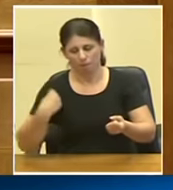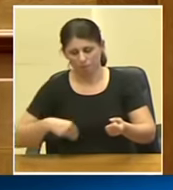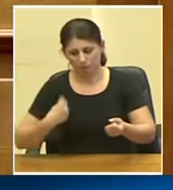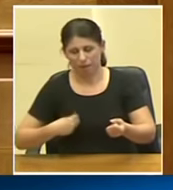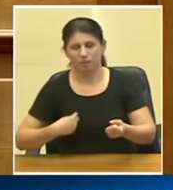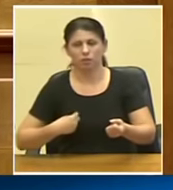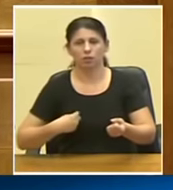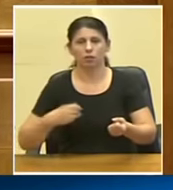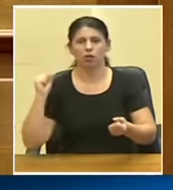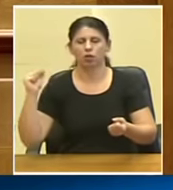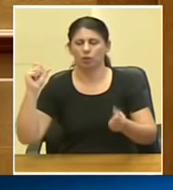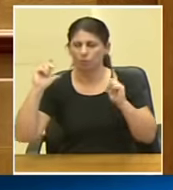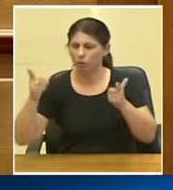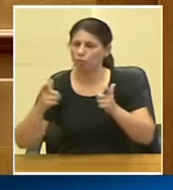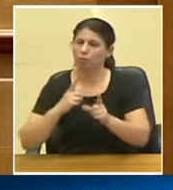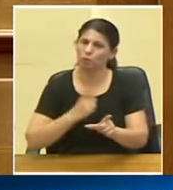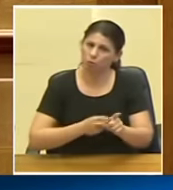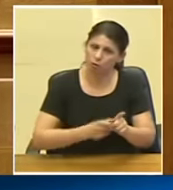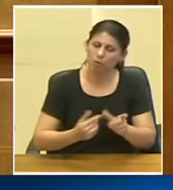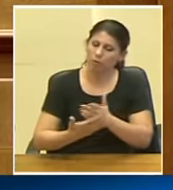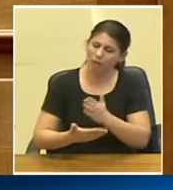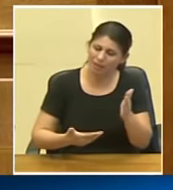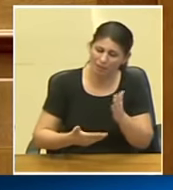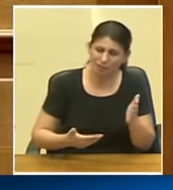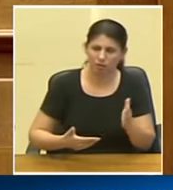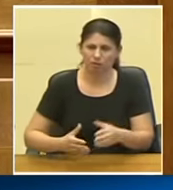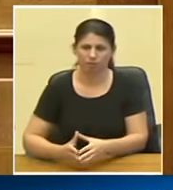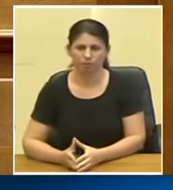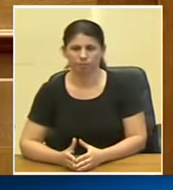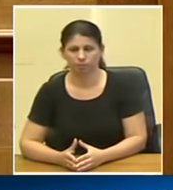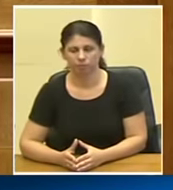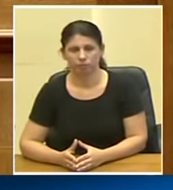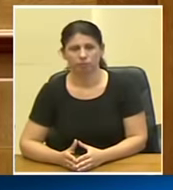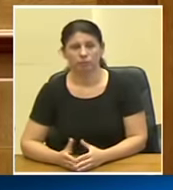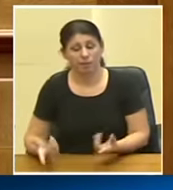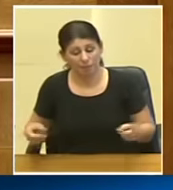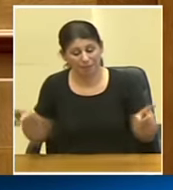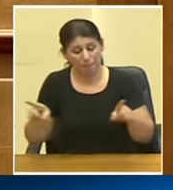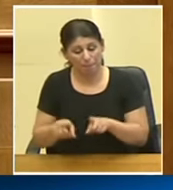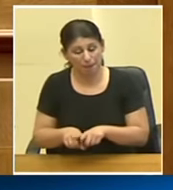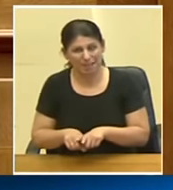είναι σοσιαλδημοκράτες, που είναι κομμουνιστές, που είναι αριστεροί, να είμαστε μαζί